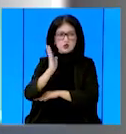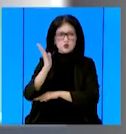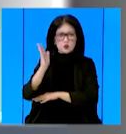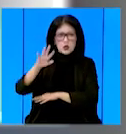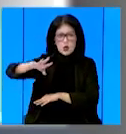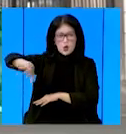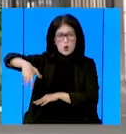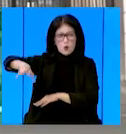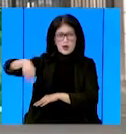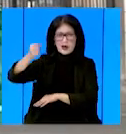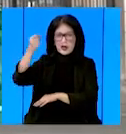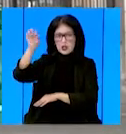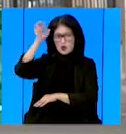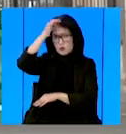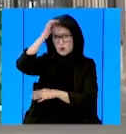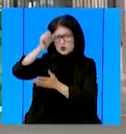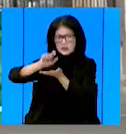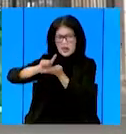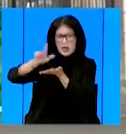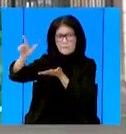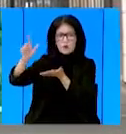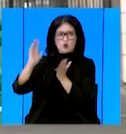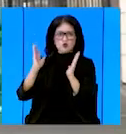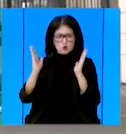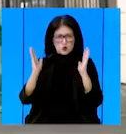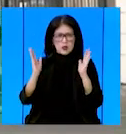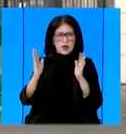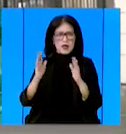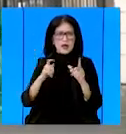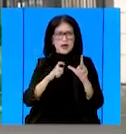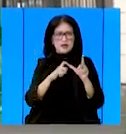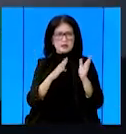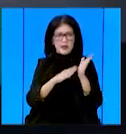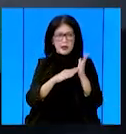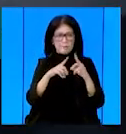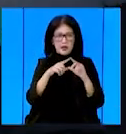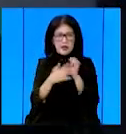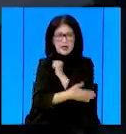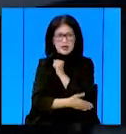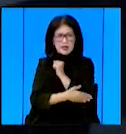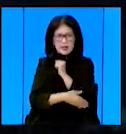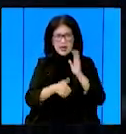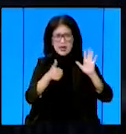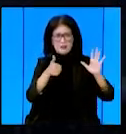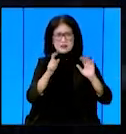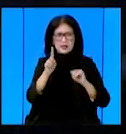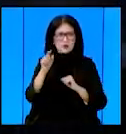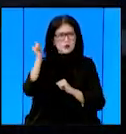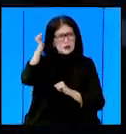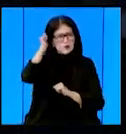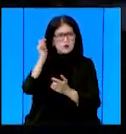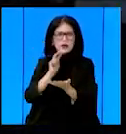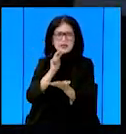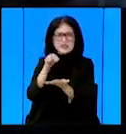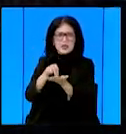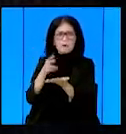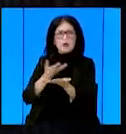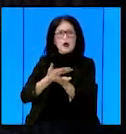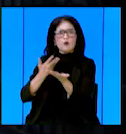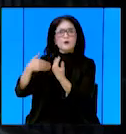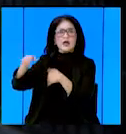ke polisi terakhir siswi SMA Negeri 61 Jakarta ini pamit pada ibunya untuk pergi ke